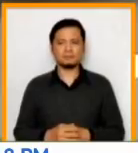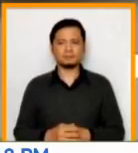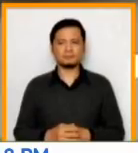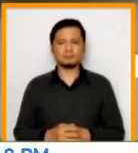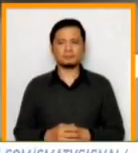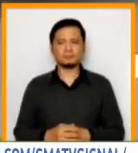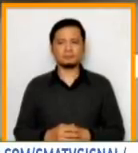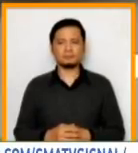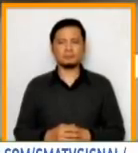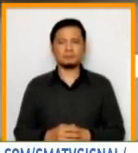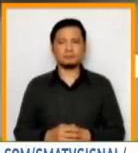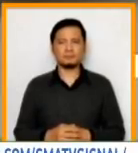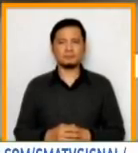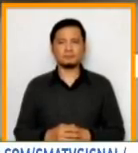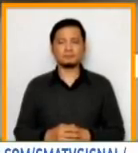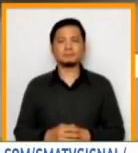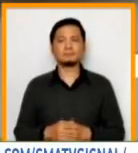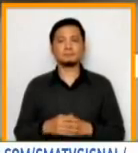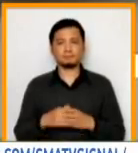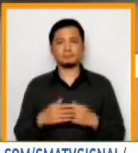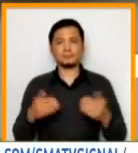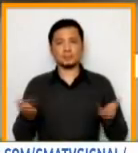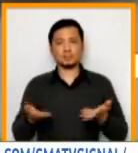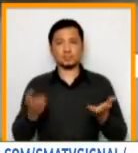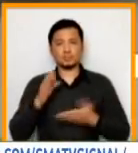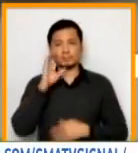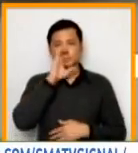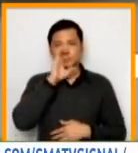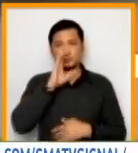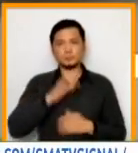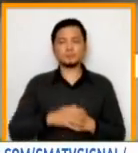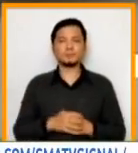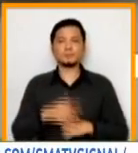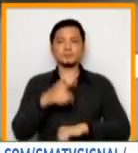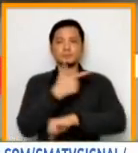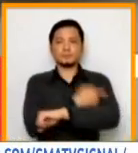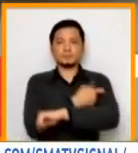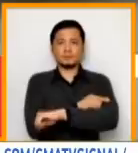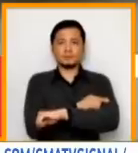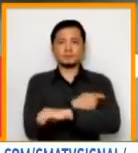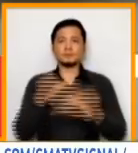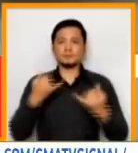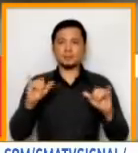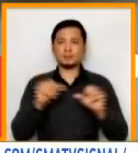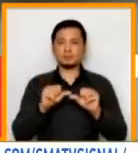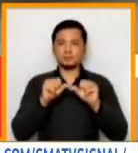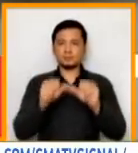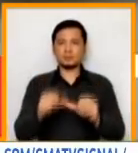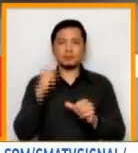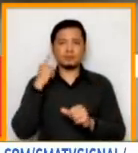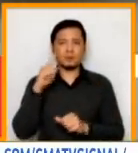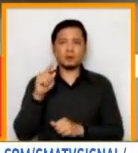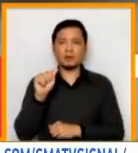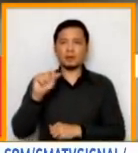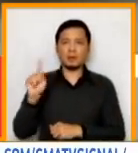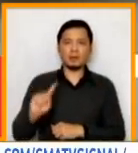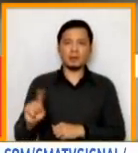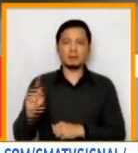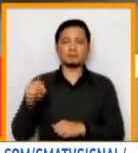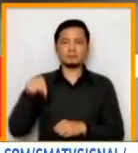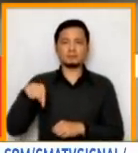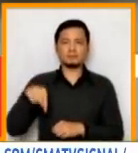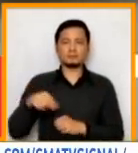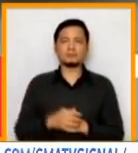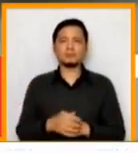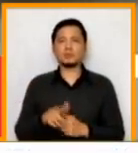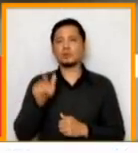Balik dito sa Cebu, Iga, nagpapatuloy naman ang vaccination para sa AstraZeneca dito sa lungsod ng Cebu. 27,000